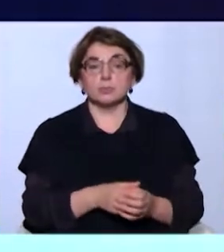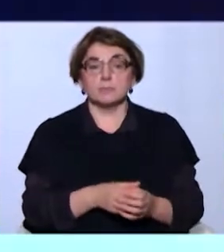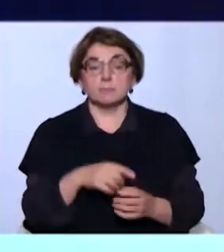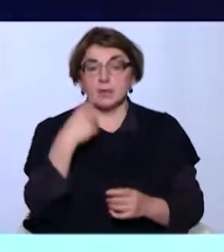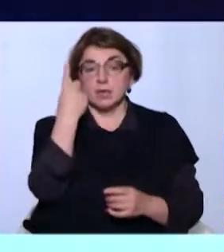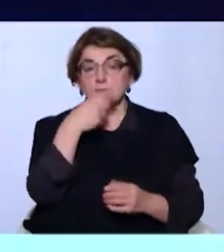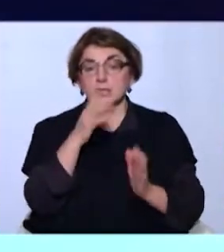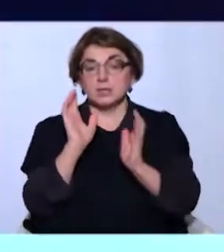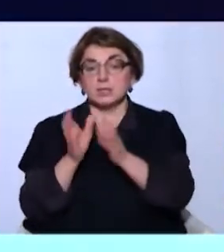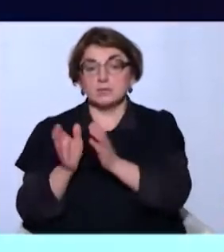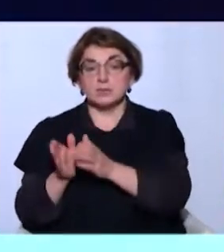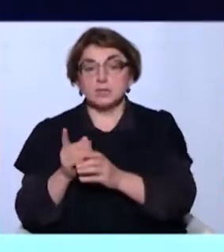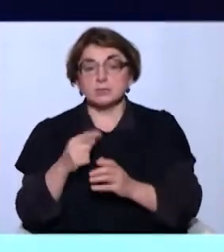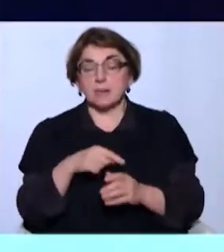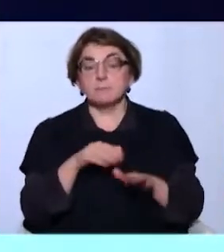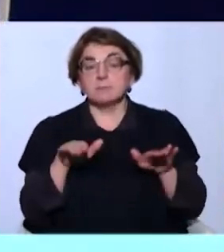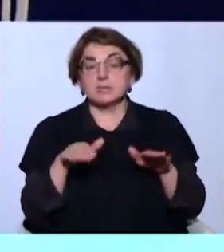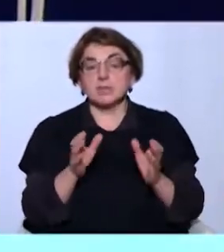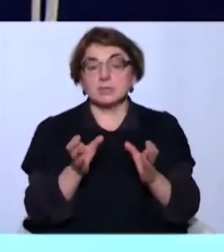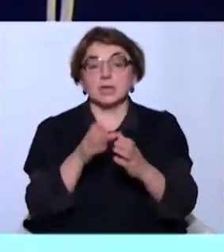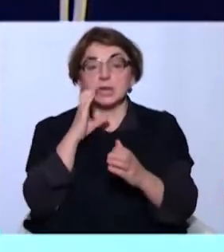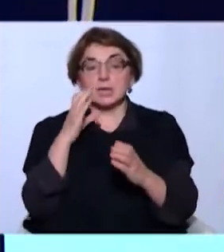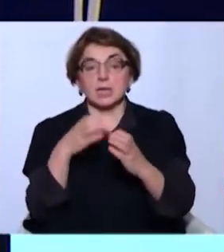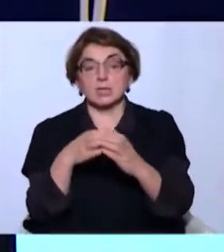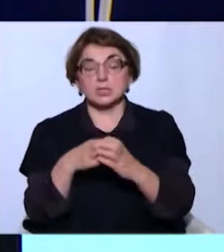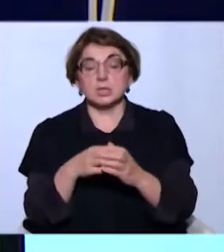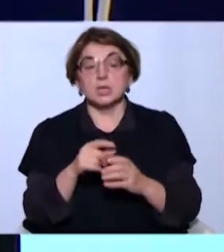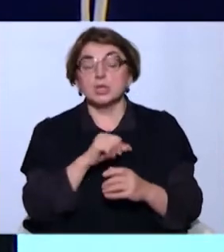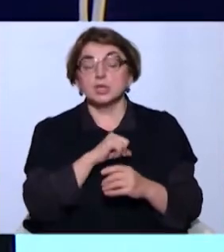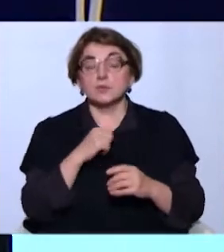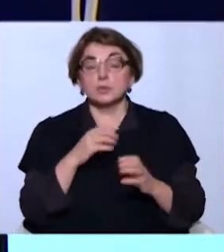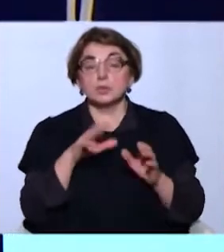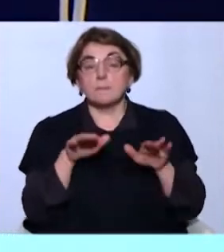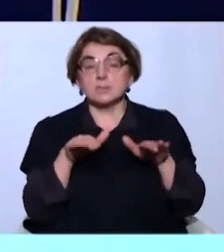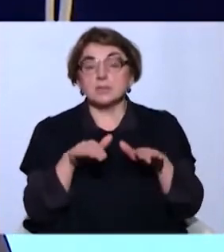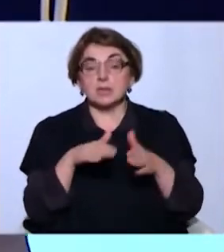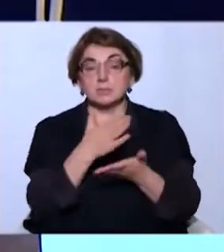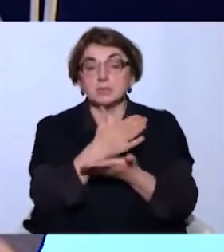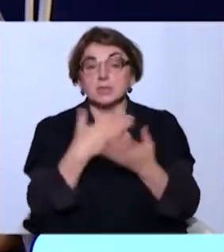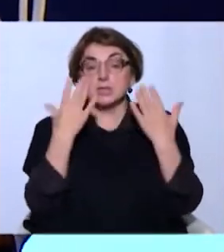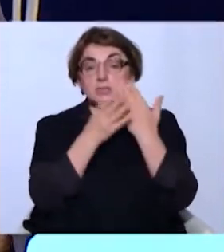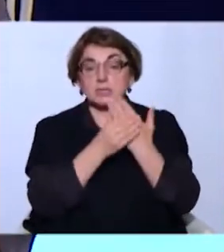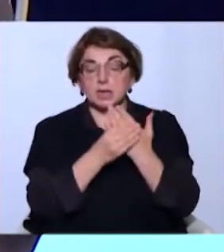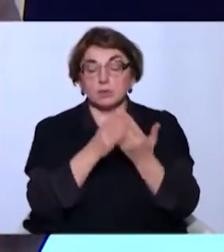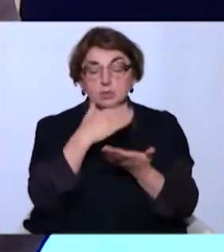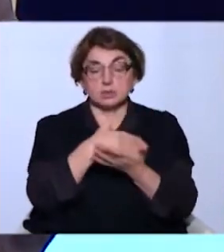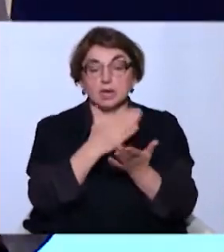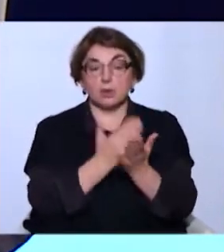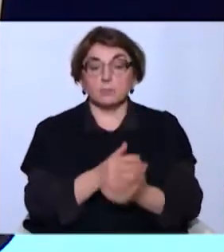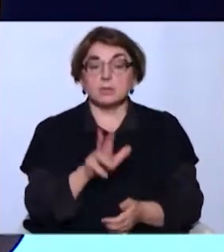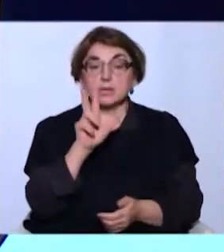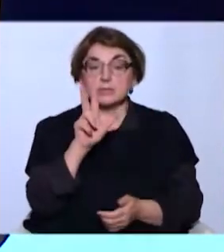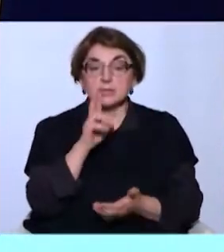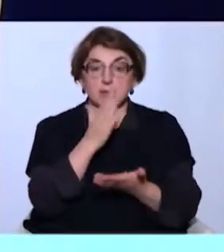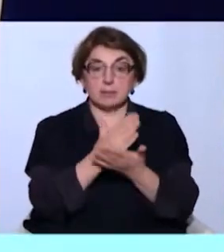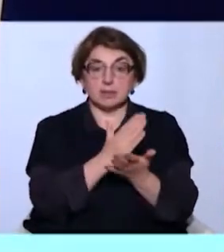ინდივიდებს მწერთა კლასში. მწერების სხეული დაყოფილია სამ ნაწილად. ანუ მათი სხეული დანაწევრებულია, როგორც